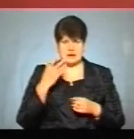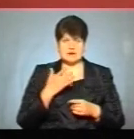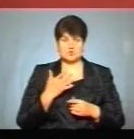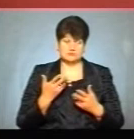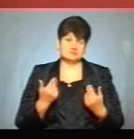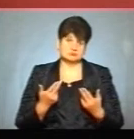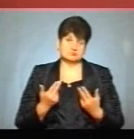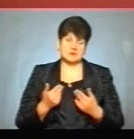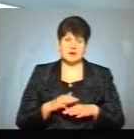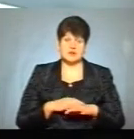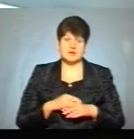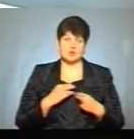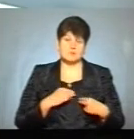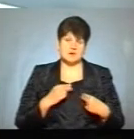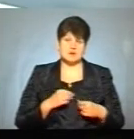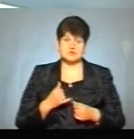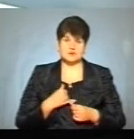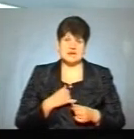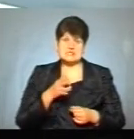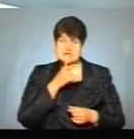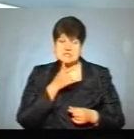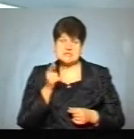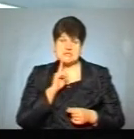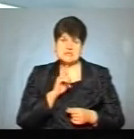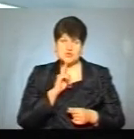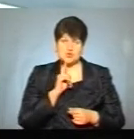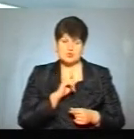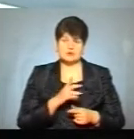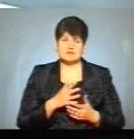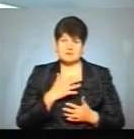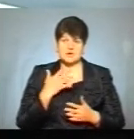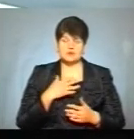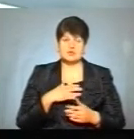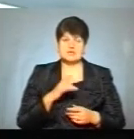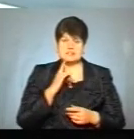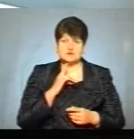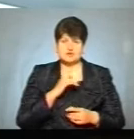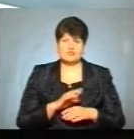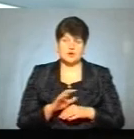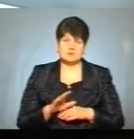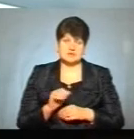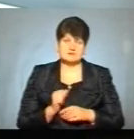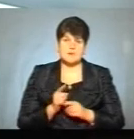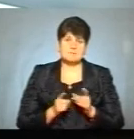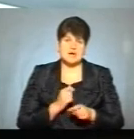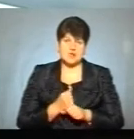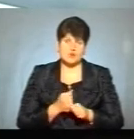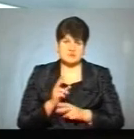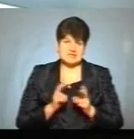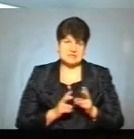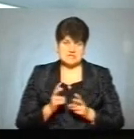так, тому що ринок праці у нас такий сезонний, у нас багато сезонного виробництва, переробні у нас заводи.